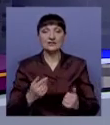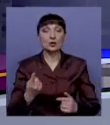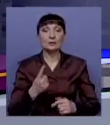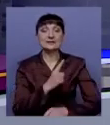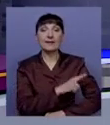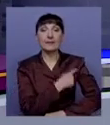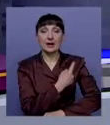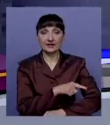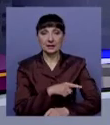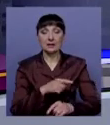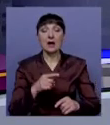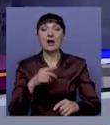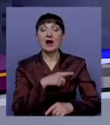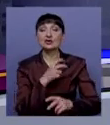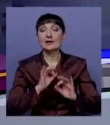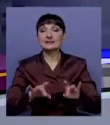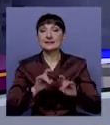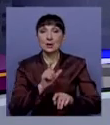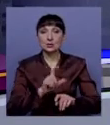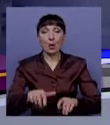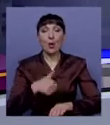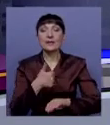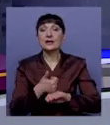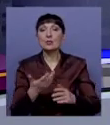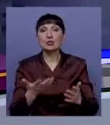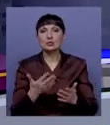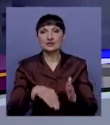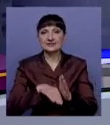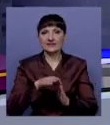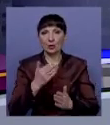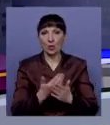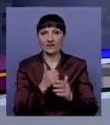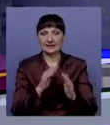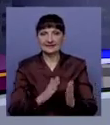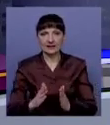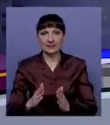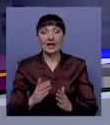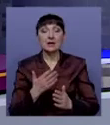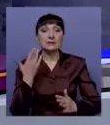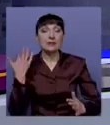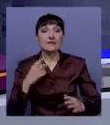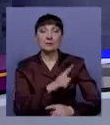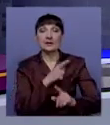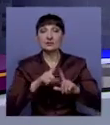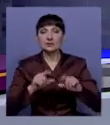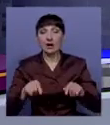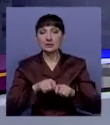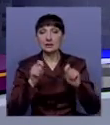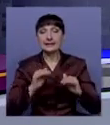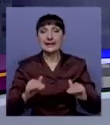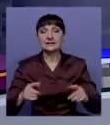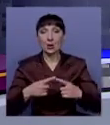из городских поликлиник врачи рассказали пациентам о преимуществах новой системы. Недавно медучреждения открыли новое детское отделение